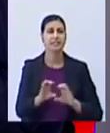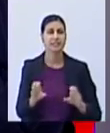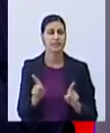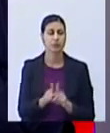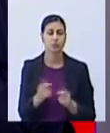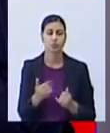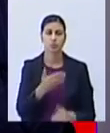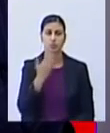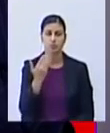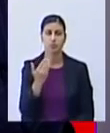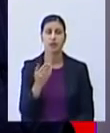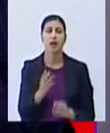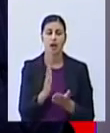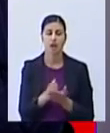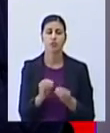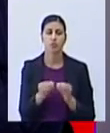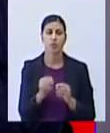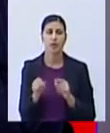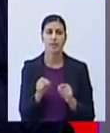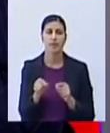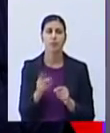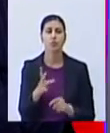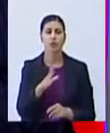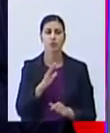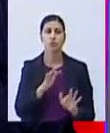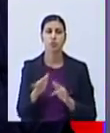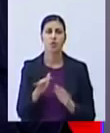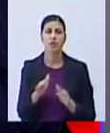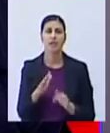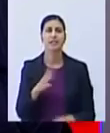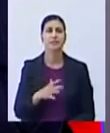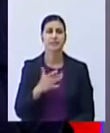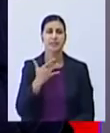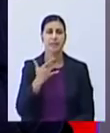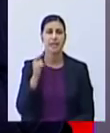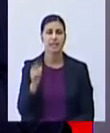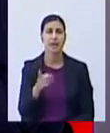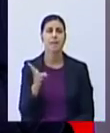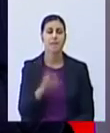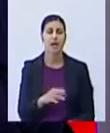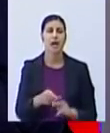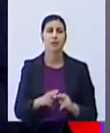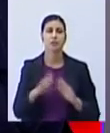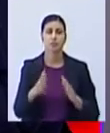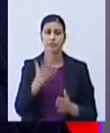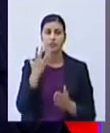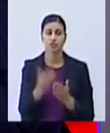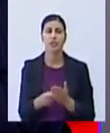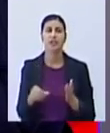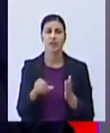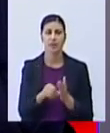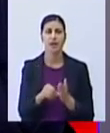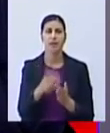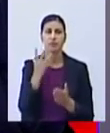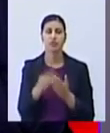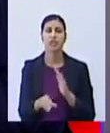აქვს დღემდე არის ეს პრობლემები უნდა მოაგვაროს თბილისის მერიამ მაგრამ ამ შემთხვევაში ჩვენ დავეხმარებით